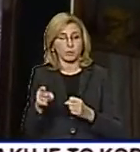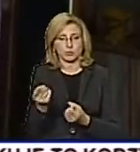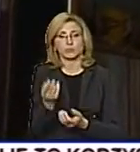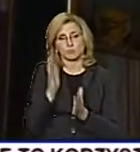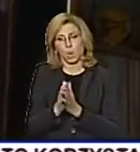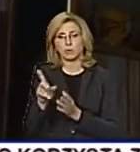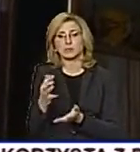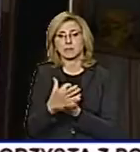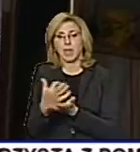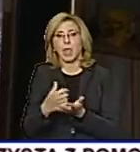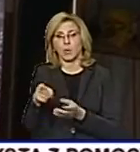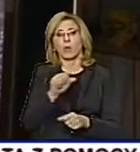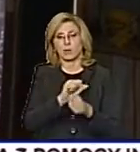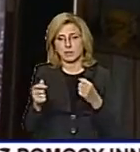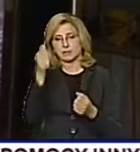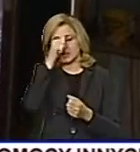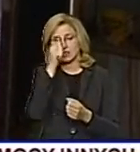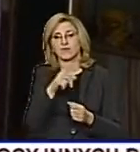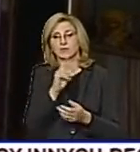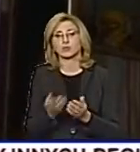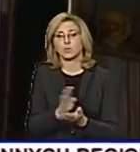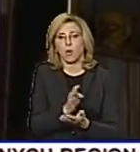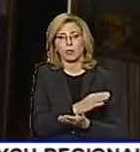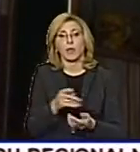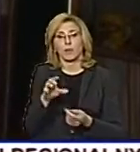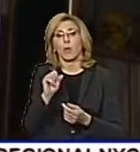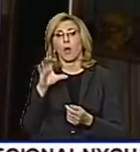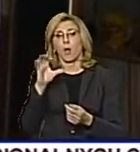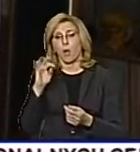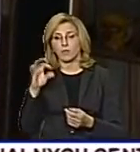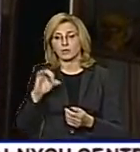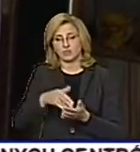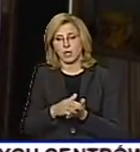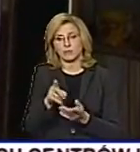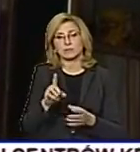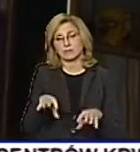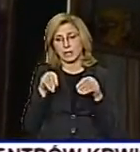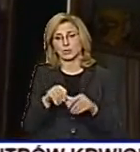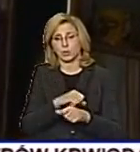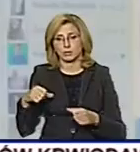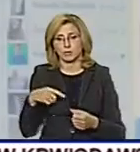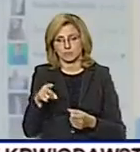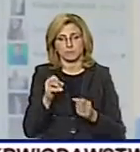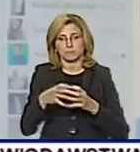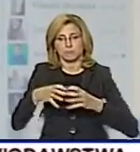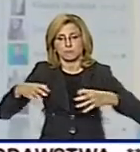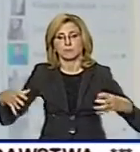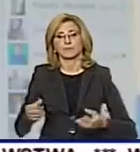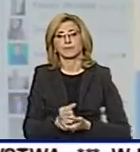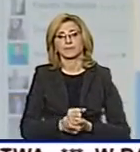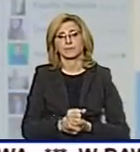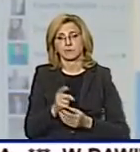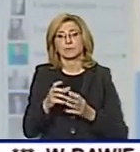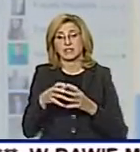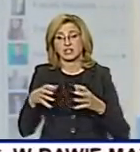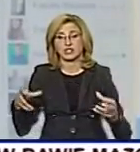i powstała strona Old Sieradz i no to zaczęło się i zaczęła pęcznić.